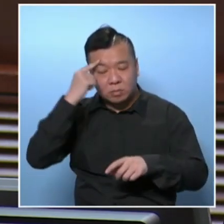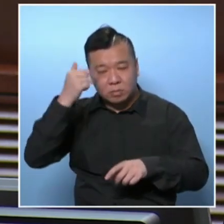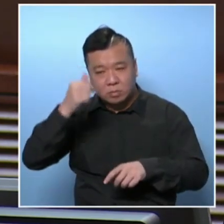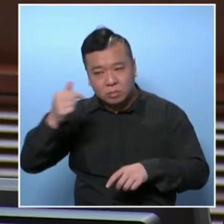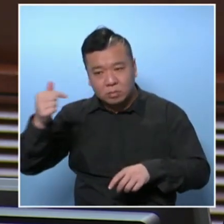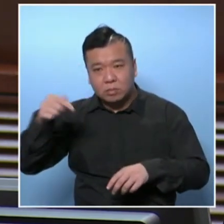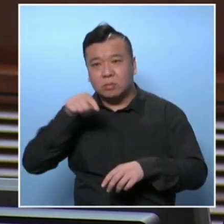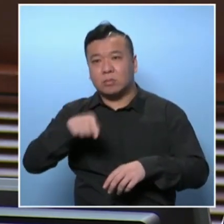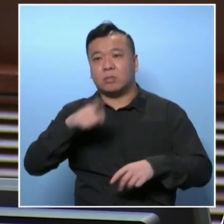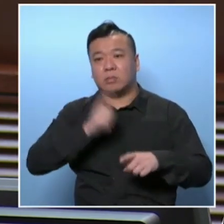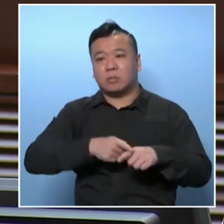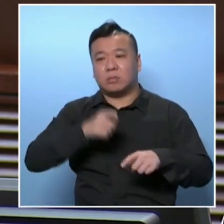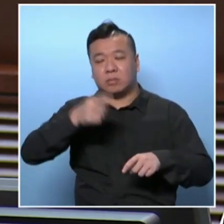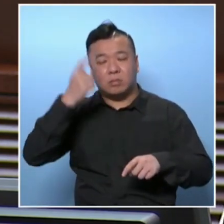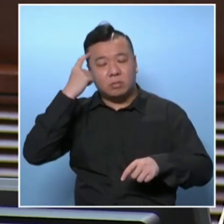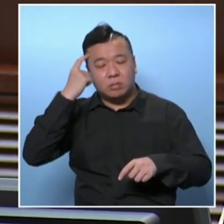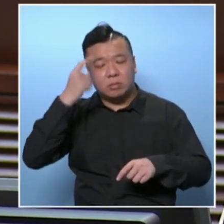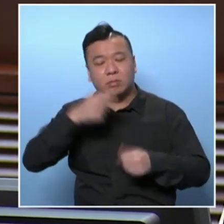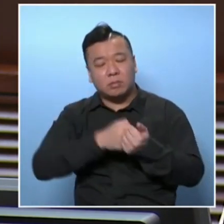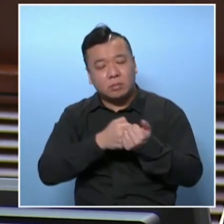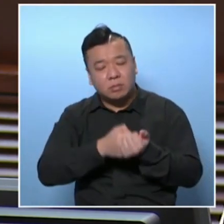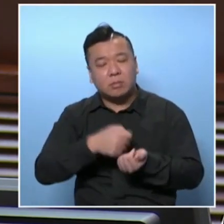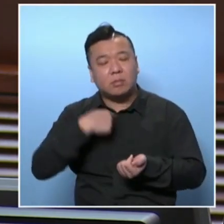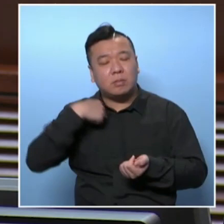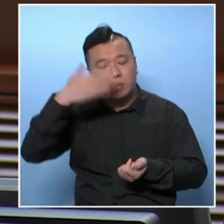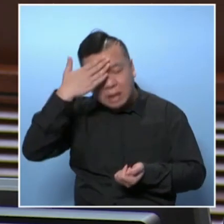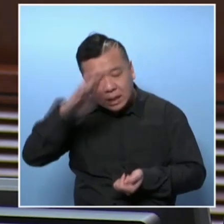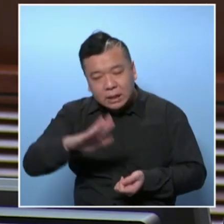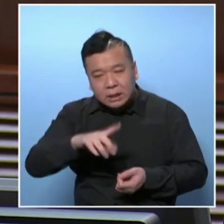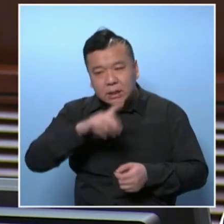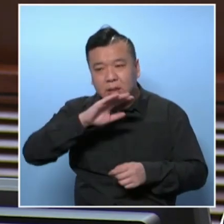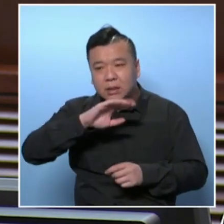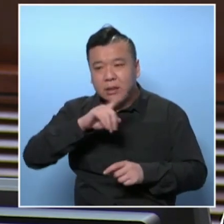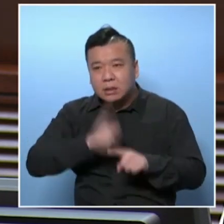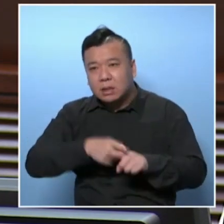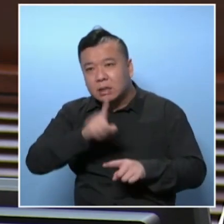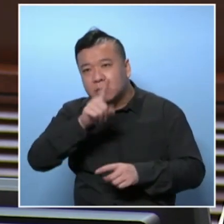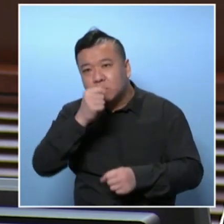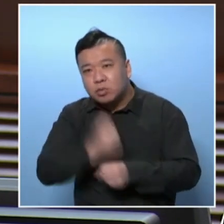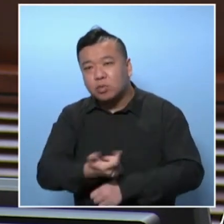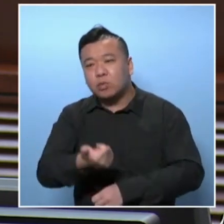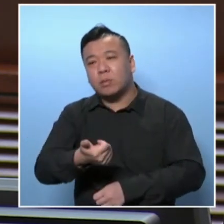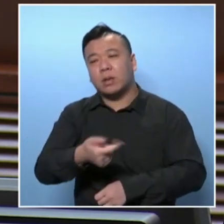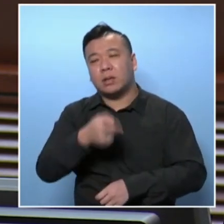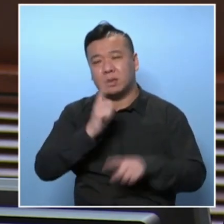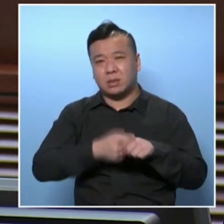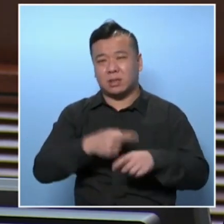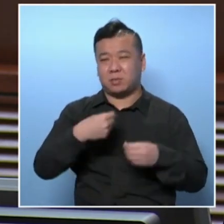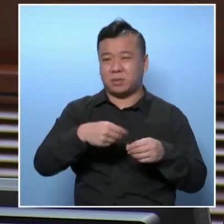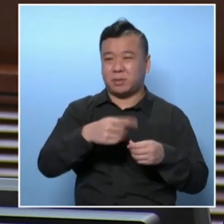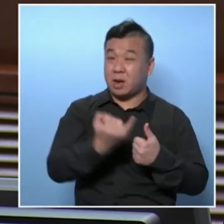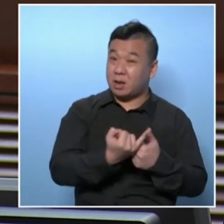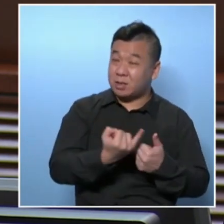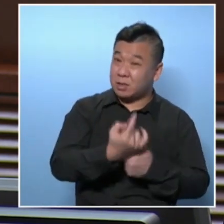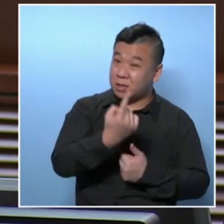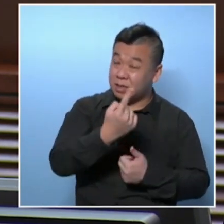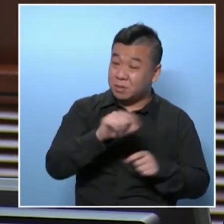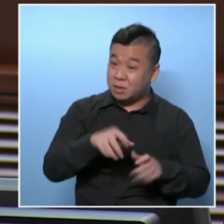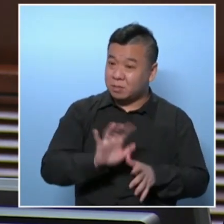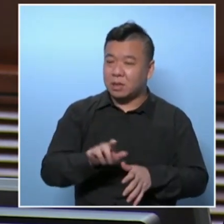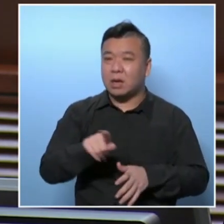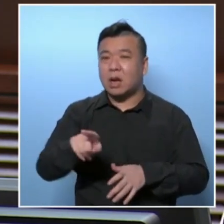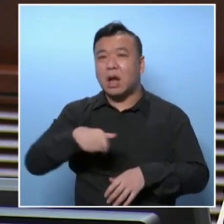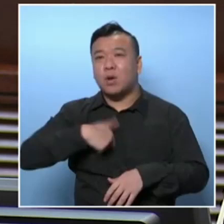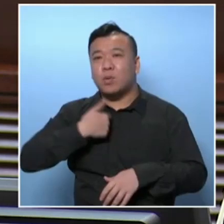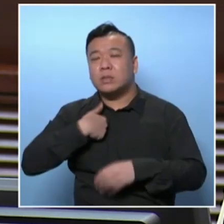態度。呢啲我哋當然都支持啦，局長。咁但係問題係點樣做得到啊嘛？而家唔係淨係培養學生嘅問題，係培養老